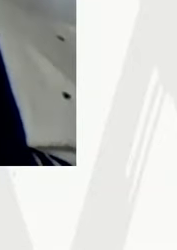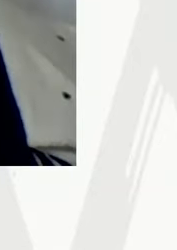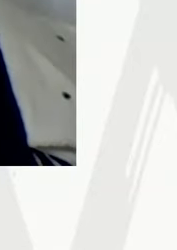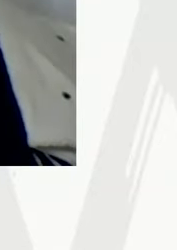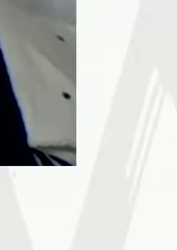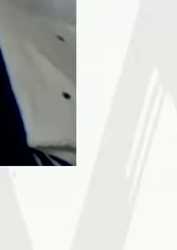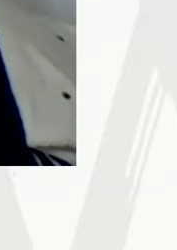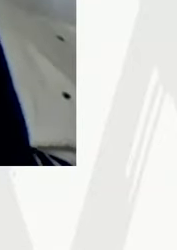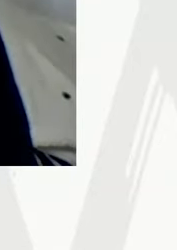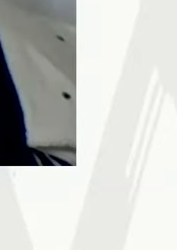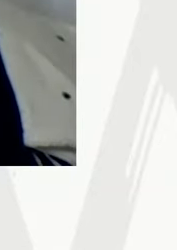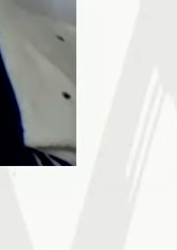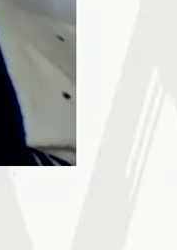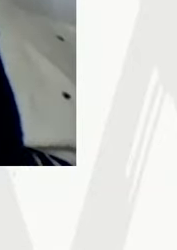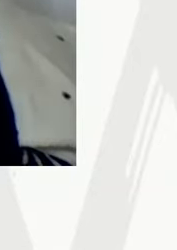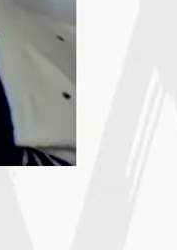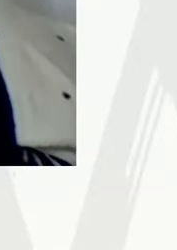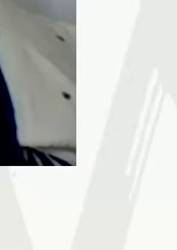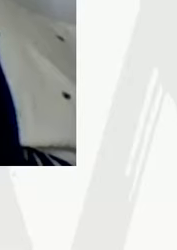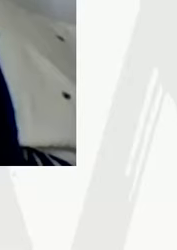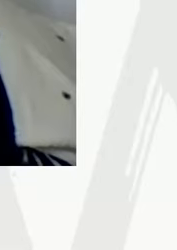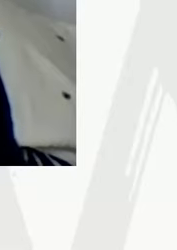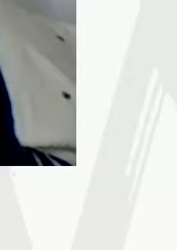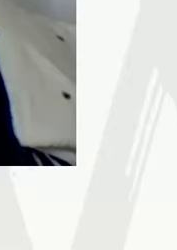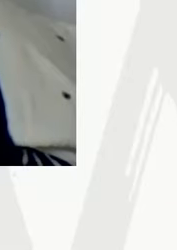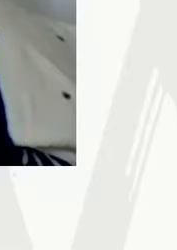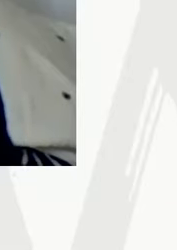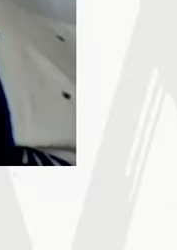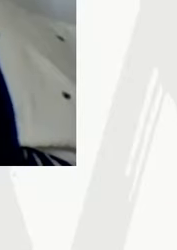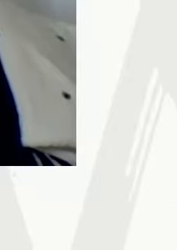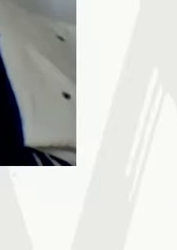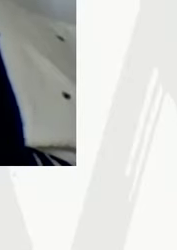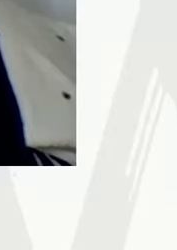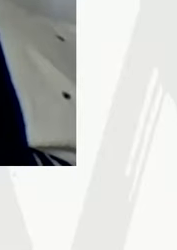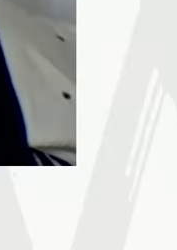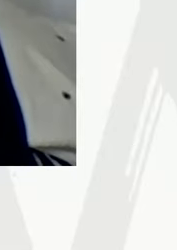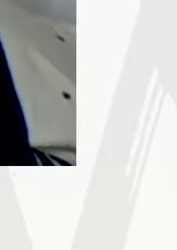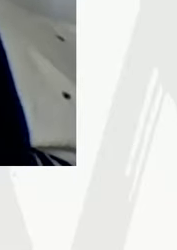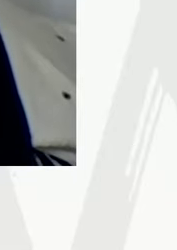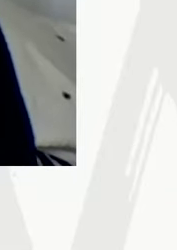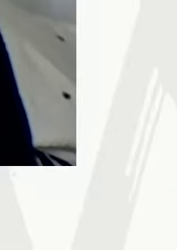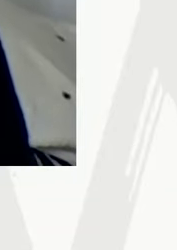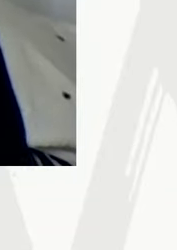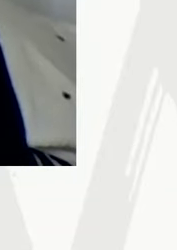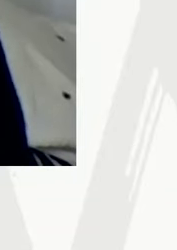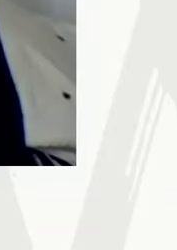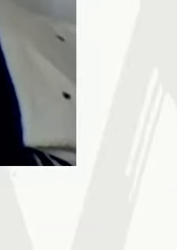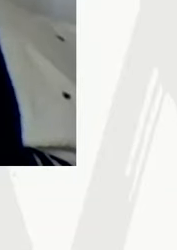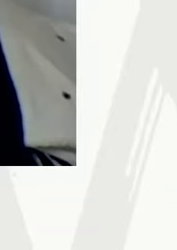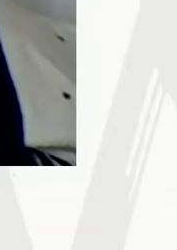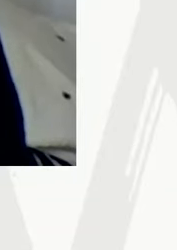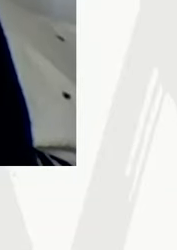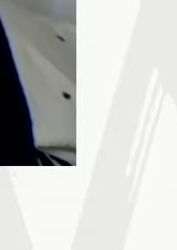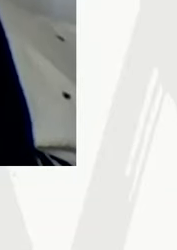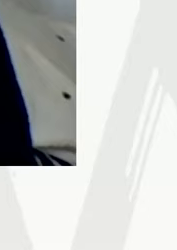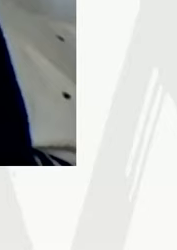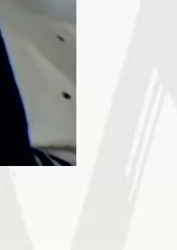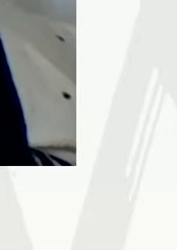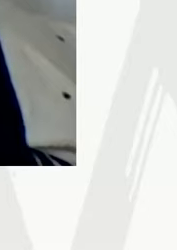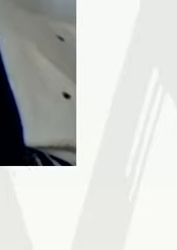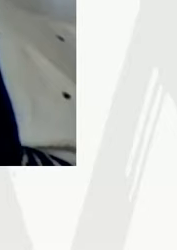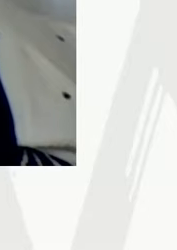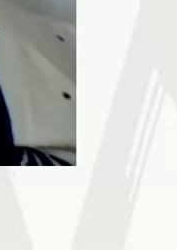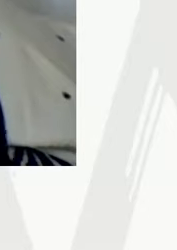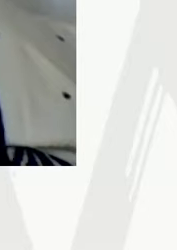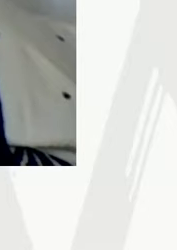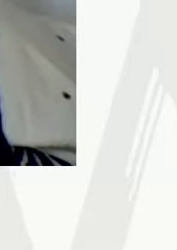compréhensibles, mais ou bien leur conviction remplace complètement la liberté, et alors il y a